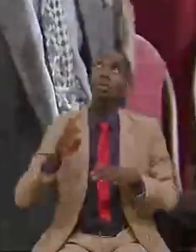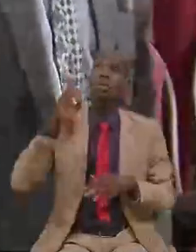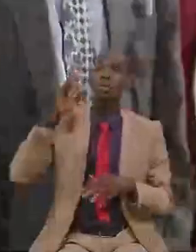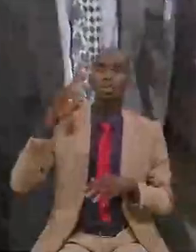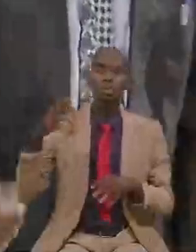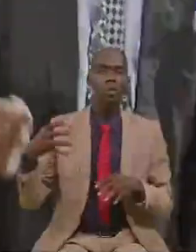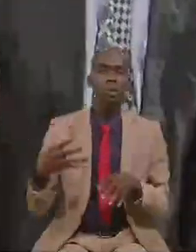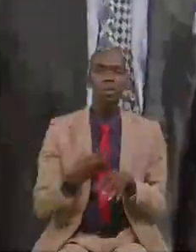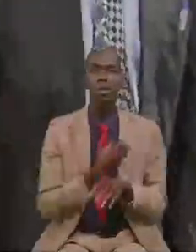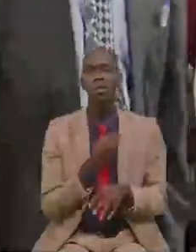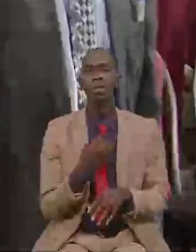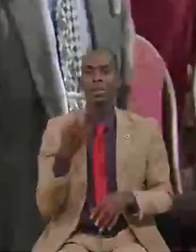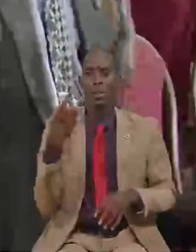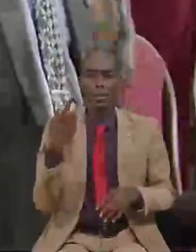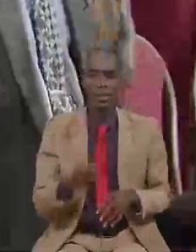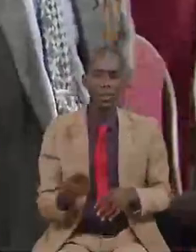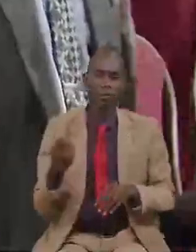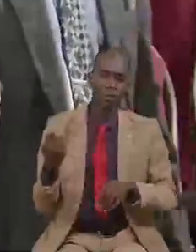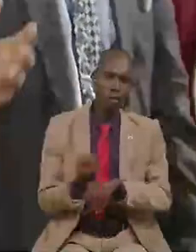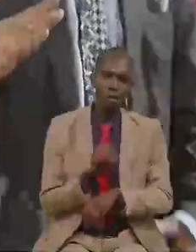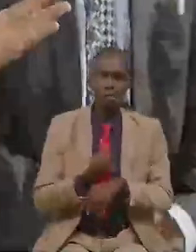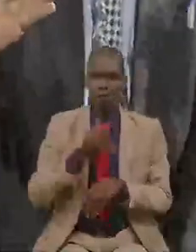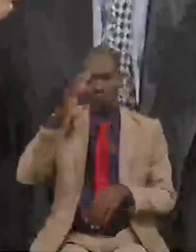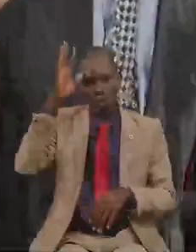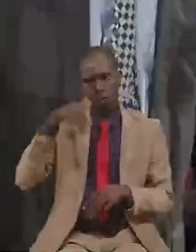Il ôte le cœur de pierre.